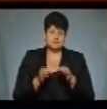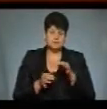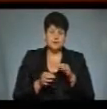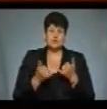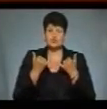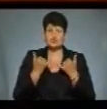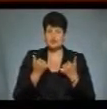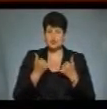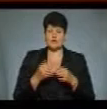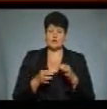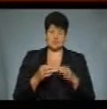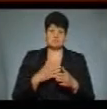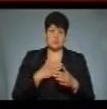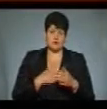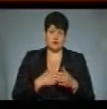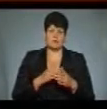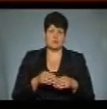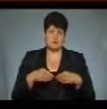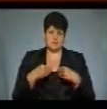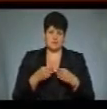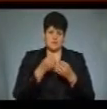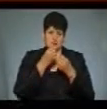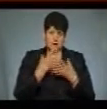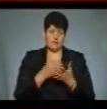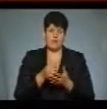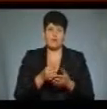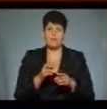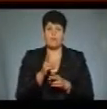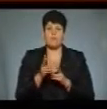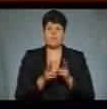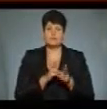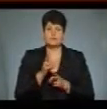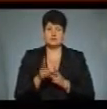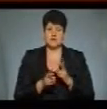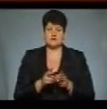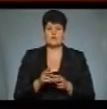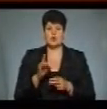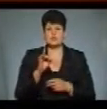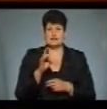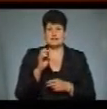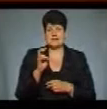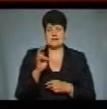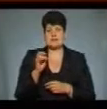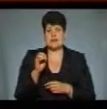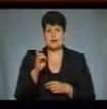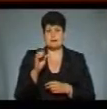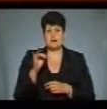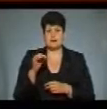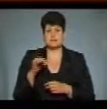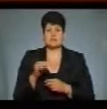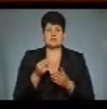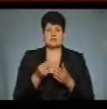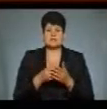Сьогодні суд задовольнив позов Ростислава Небельського про скасування рішення виконавчого комітету Тернопільської міської ради про тарифи